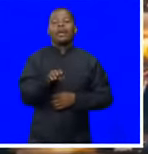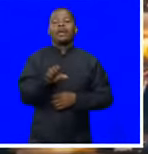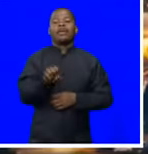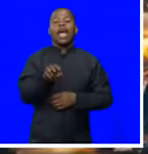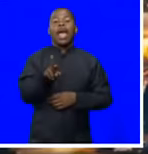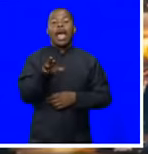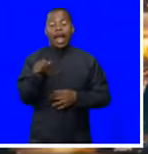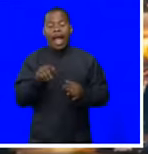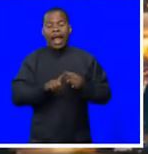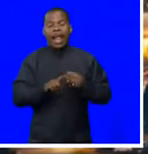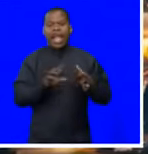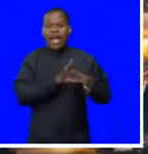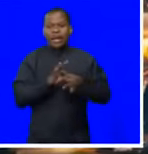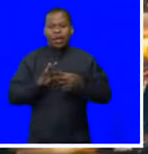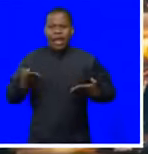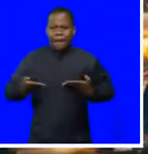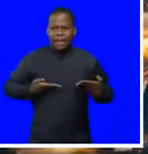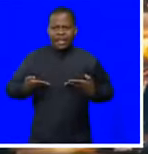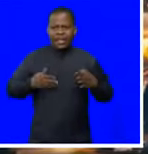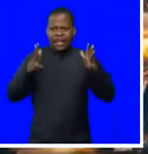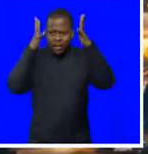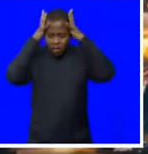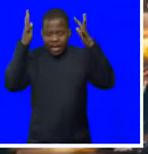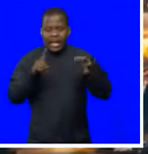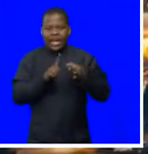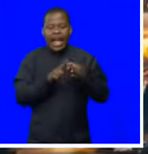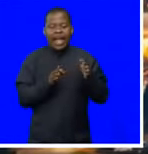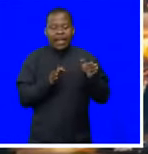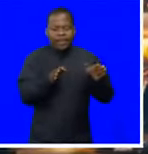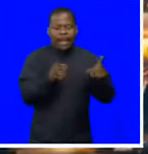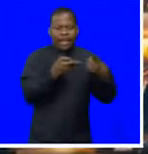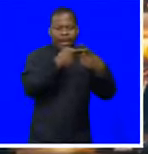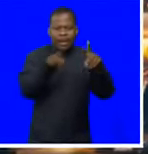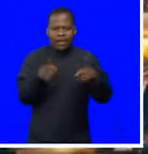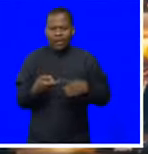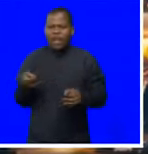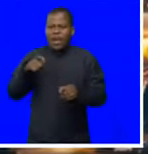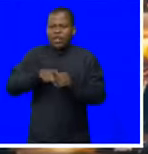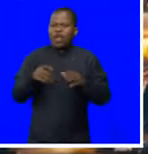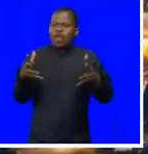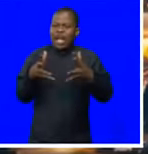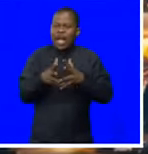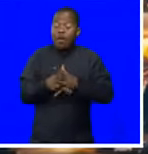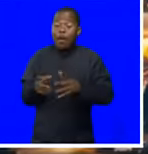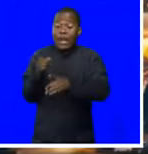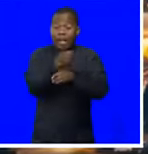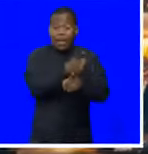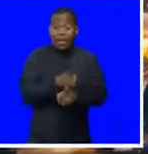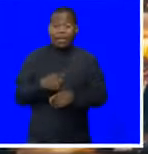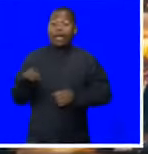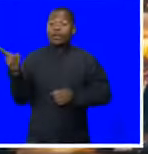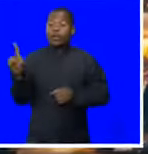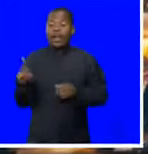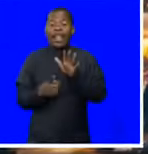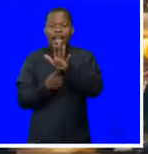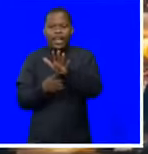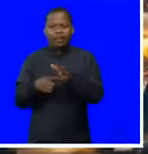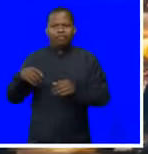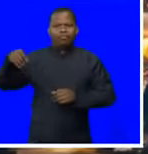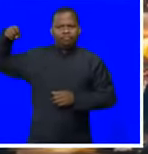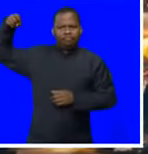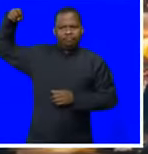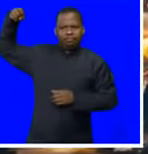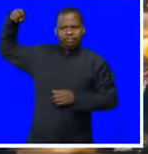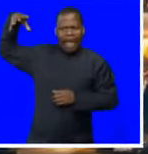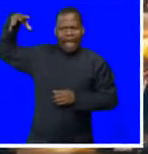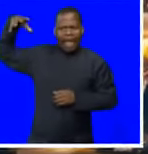Eswatini kanye nalabathinzekako bangeneke egumeni lapho khona babuka ke tindlela lekuthi emandla kuleli lokufaka ikhadi gesi ukuthi ke kungabe ngilokunuma